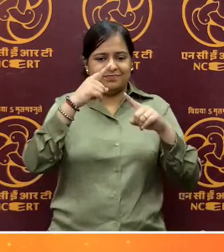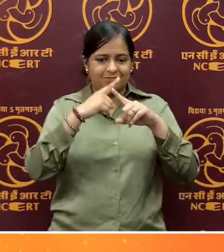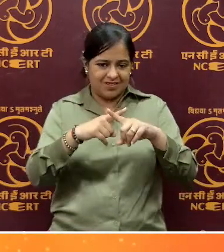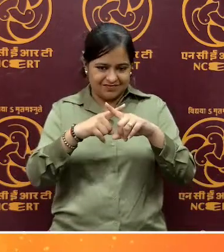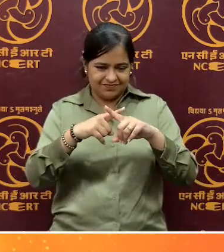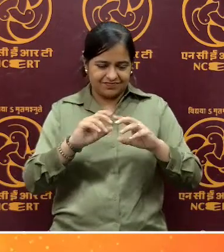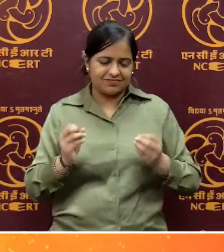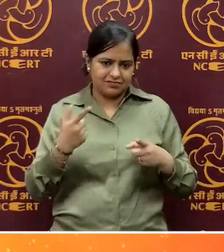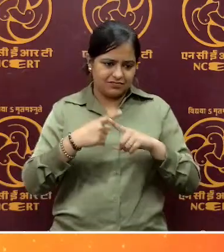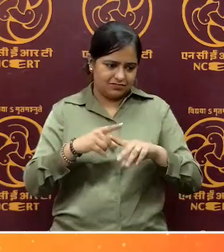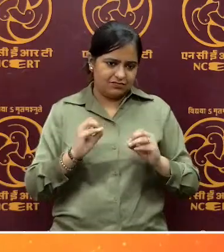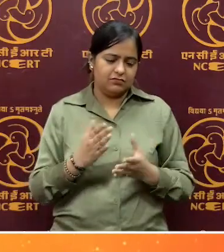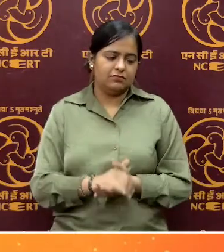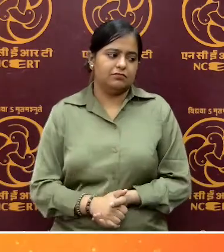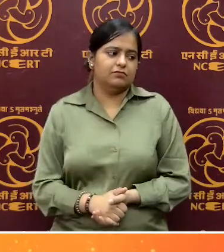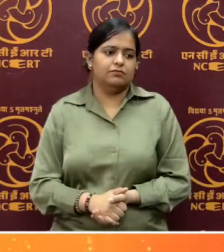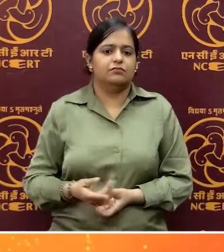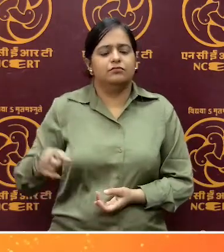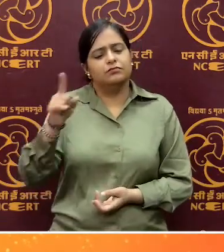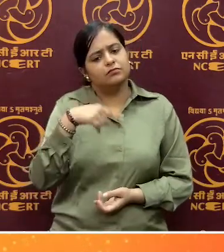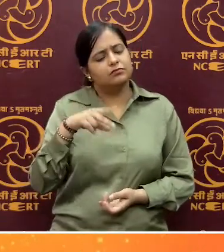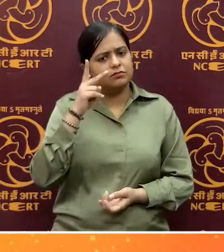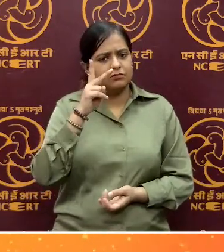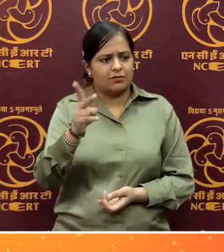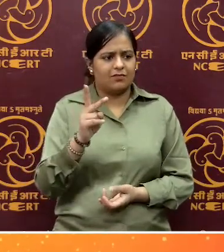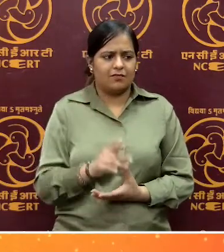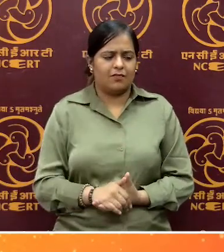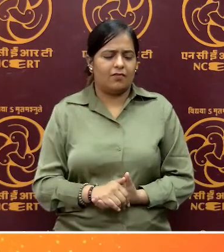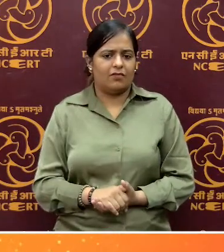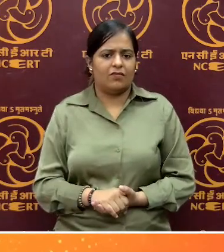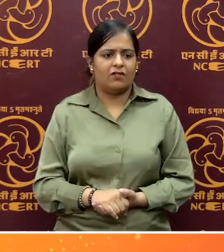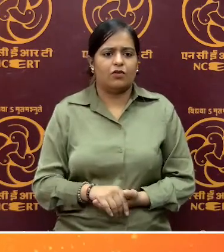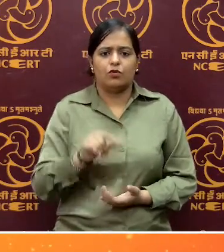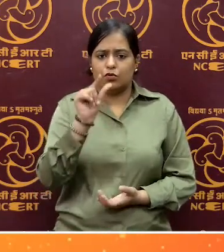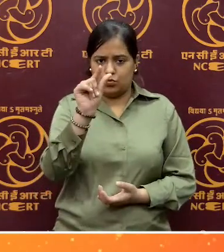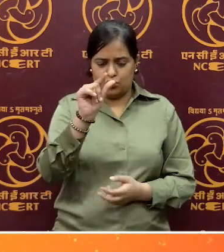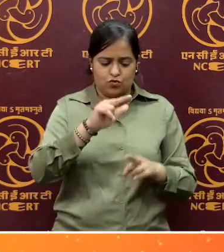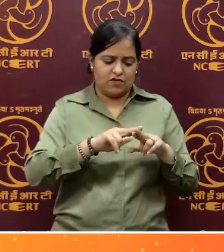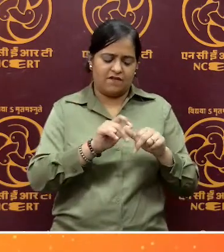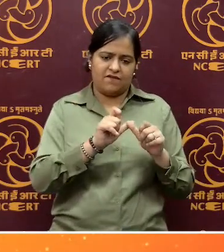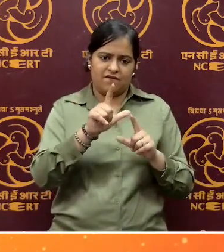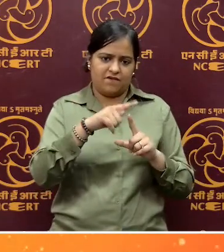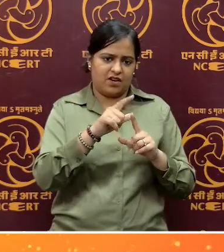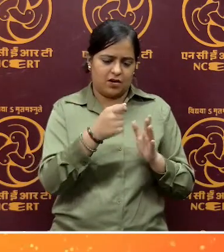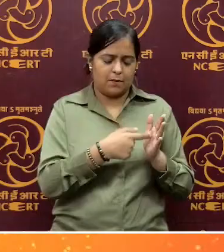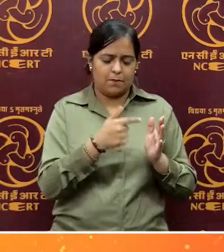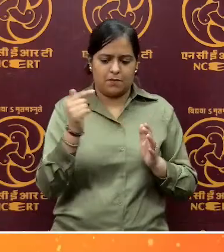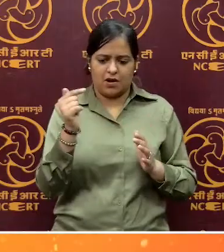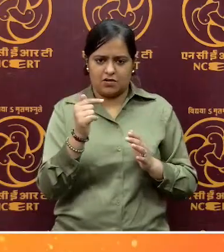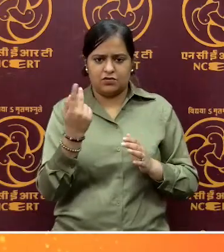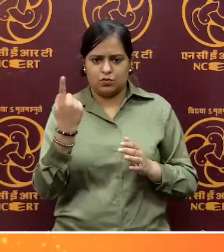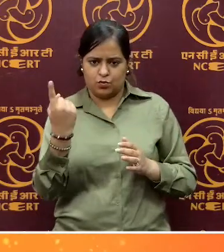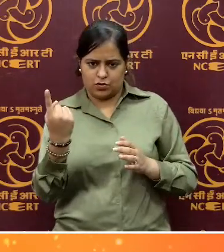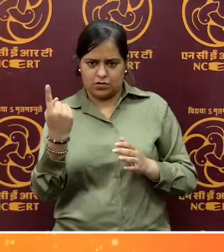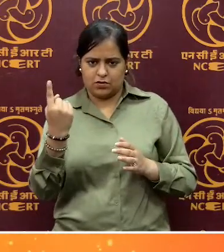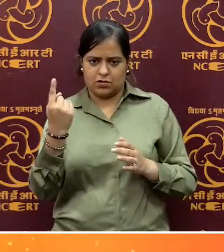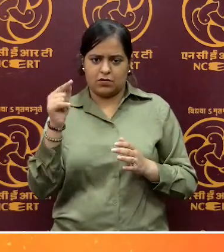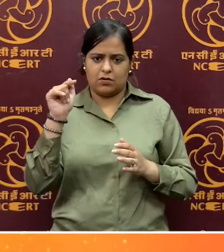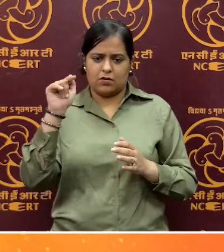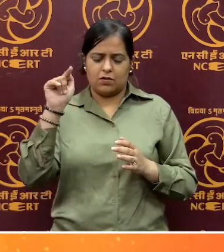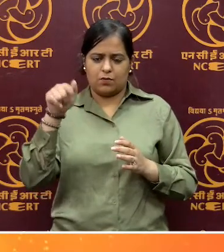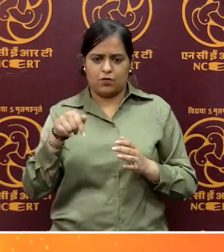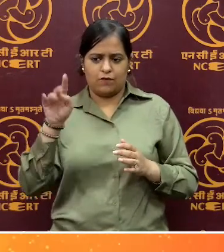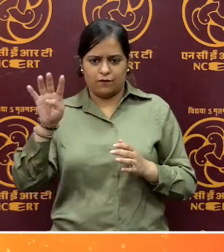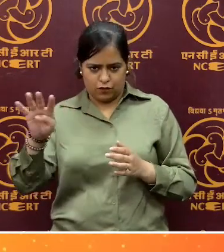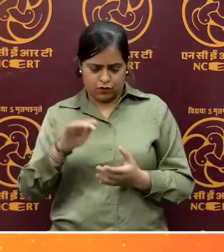स्केलर. As you have seen that here, आपने यहाँ ही देखा u vector is multiplied by -1/4. -1/4 means a magnitude,